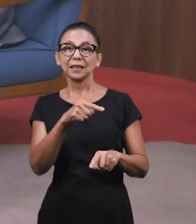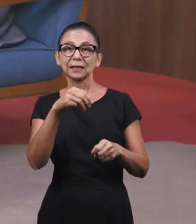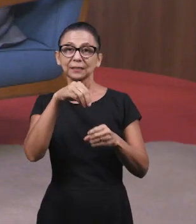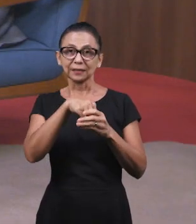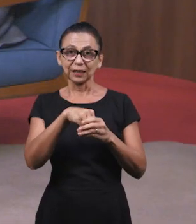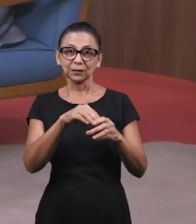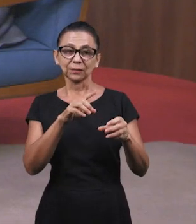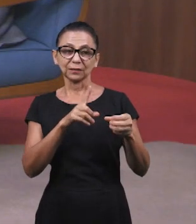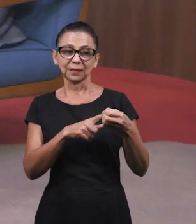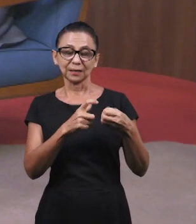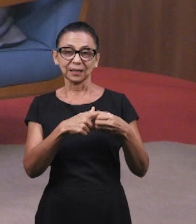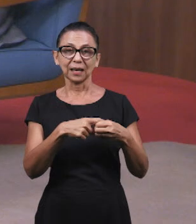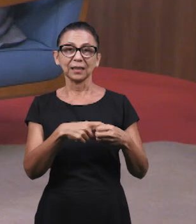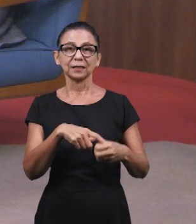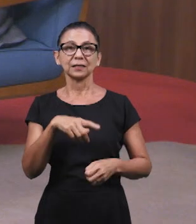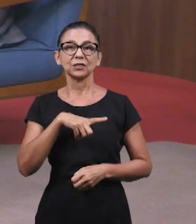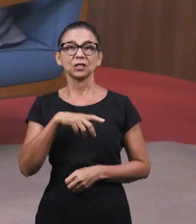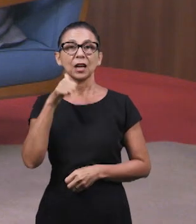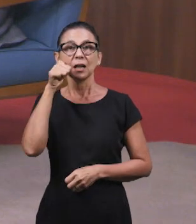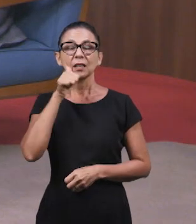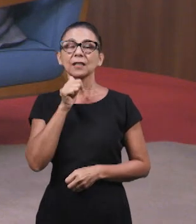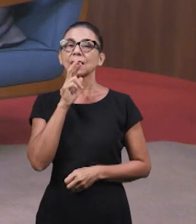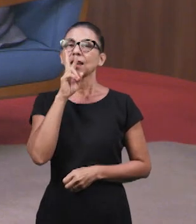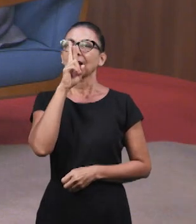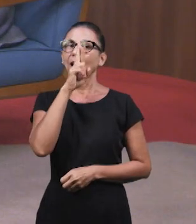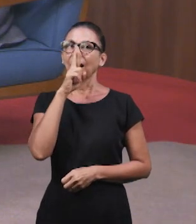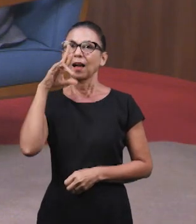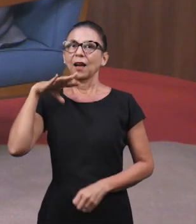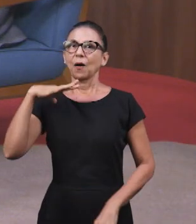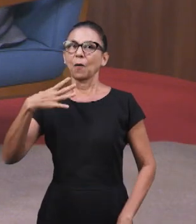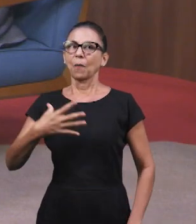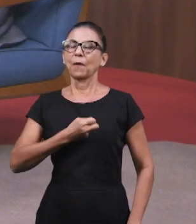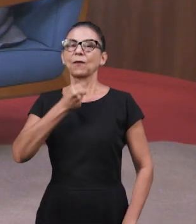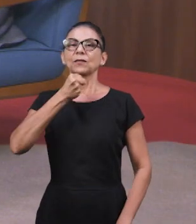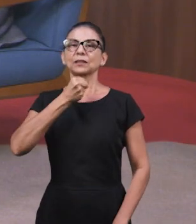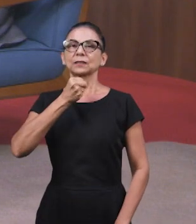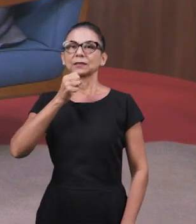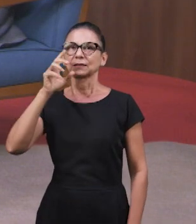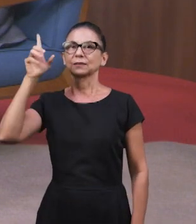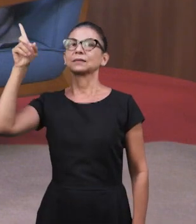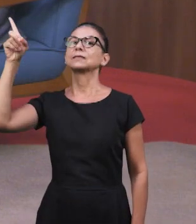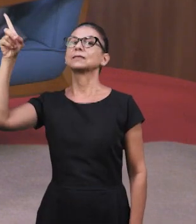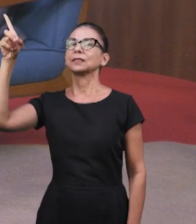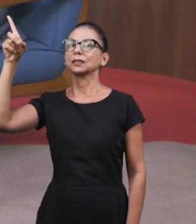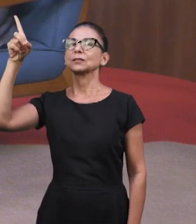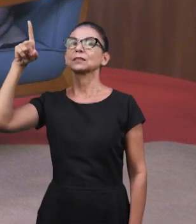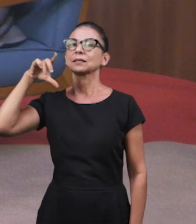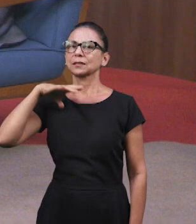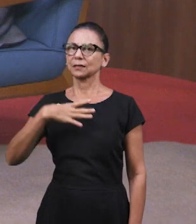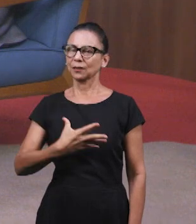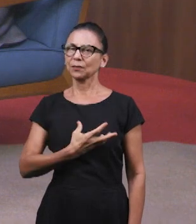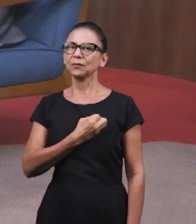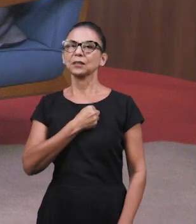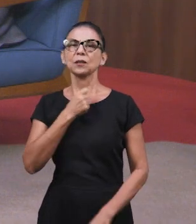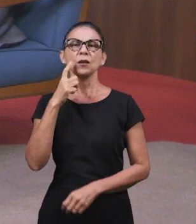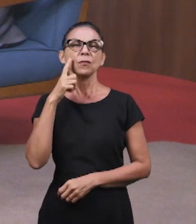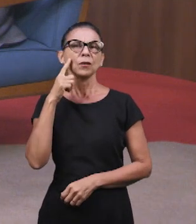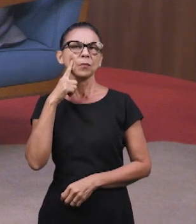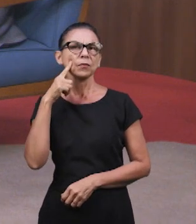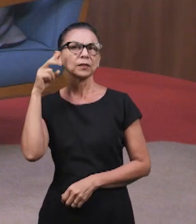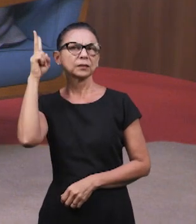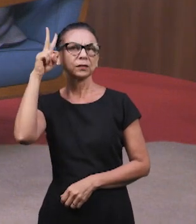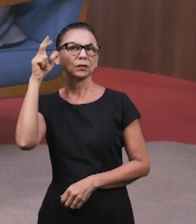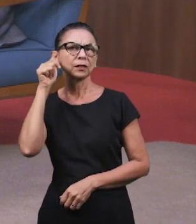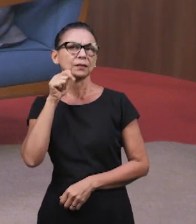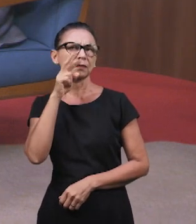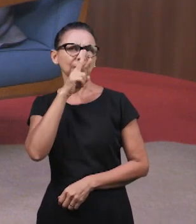salut à une femme, Rahab. Aujourd'hui, dans l'étude pour les enfants intermédiaires et adolescents, nous allons connaître davantage de cette